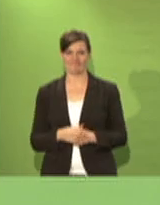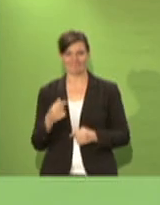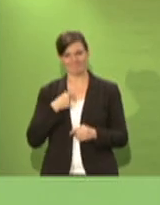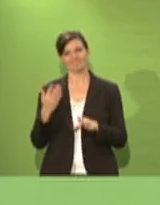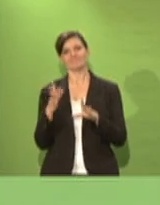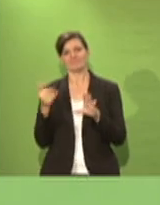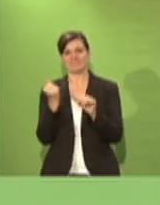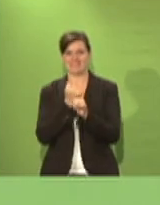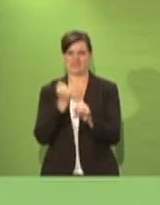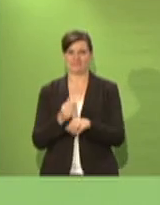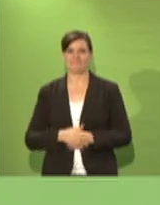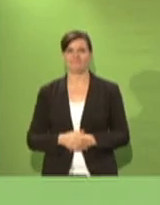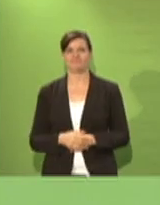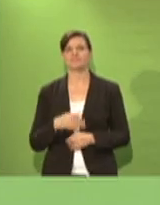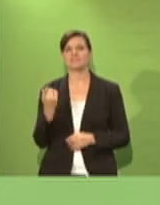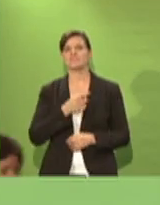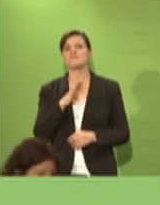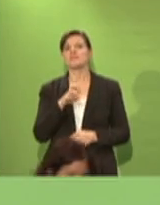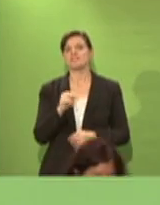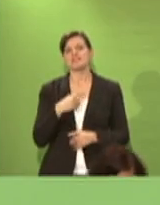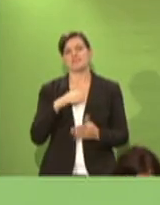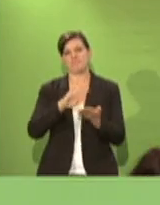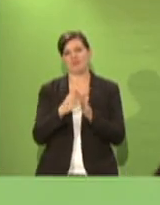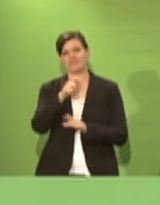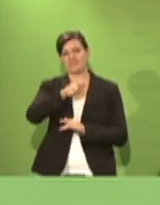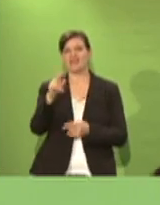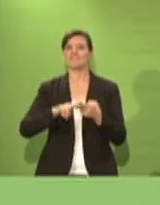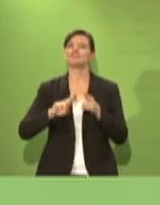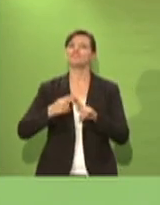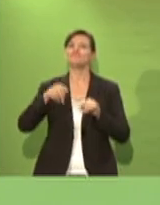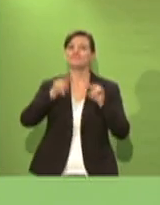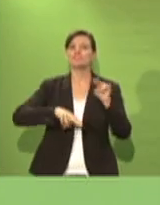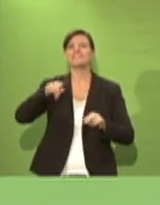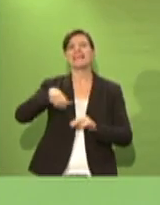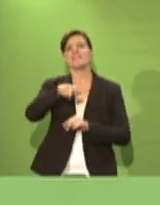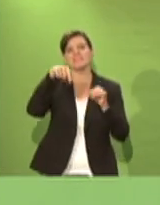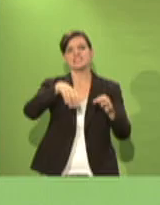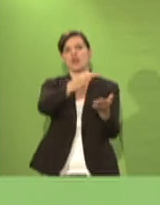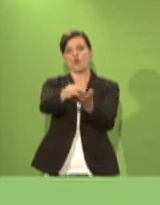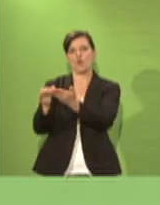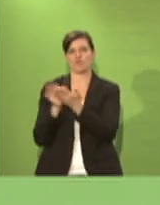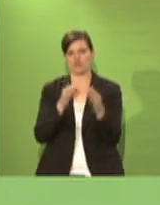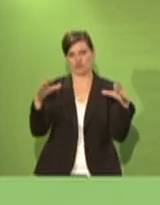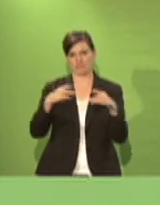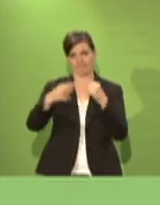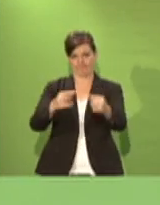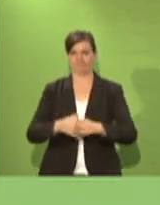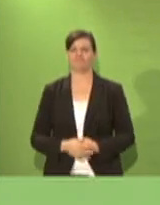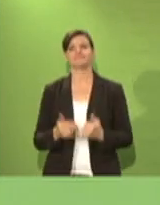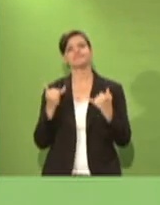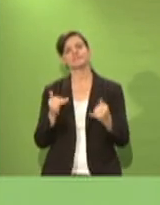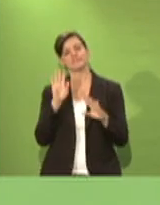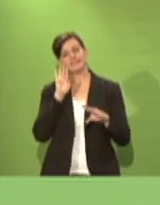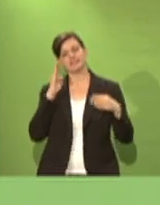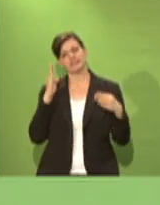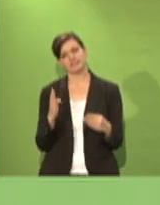besteht aus BNE-Praktikern aus verschiedenen Kommunen in NRW, hat sich ausführlich mit der Frage beschäftigt, was